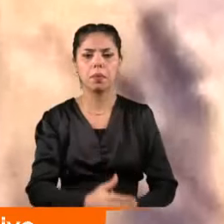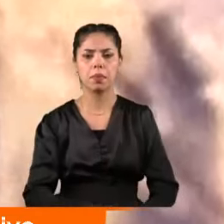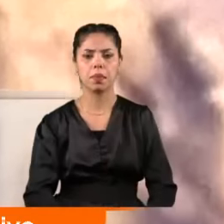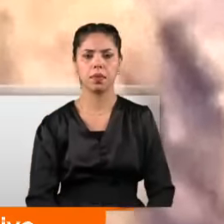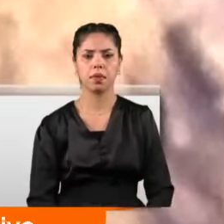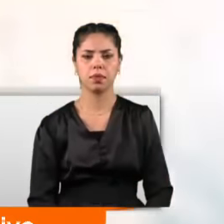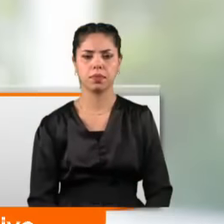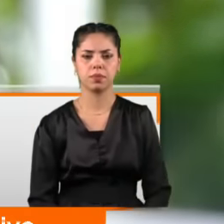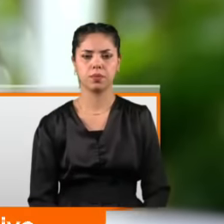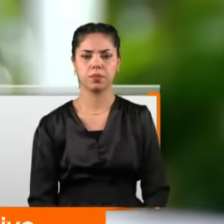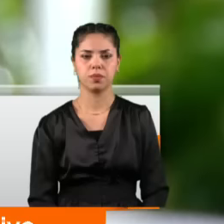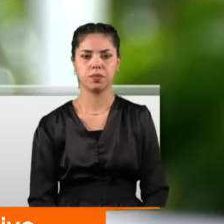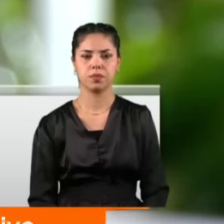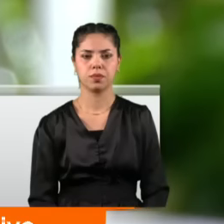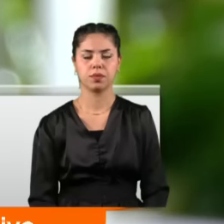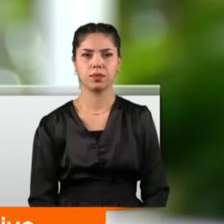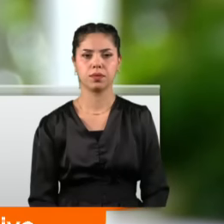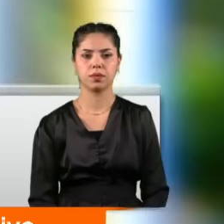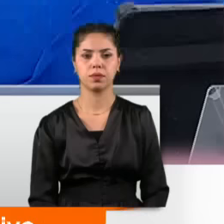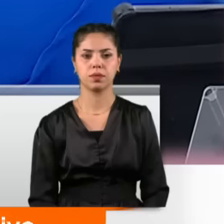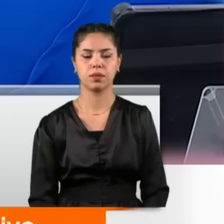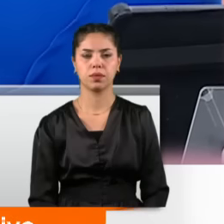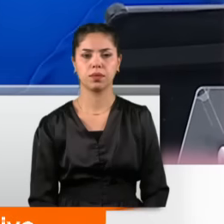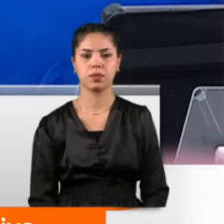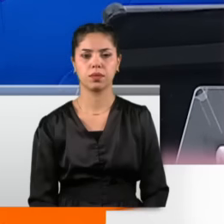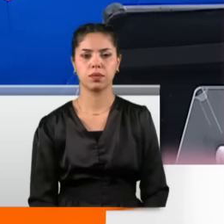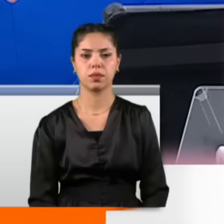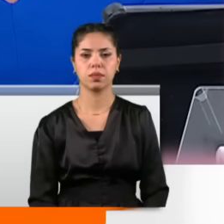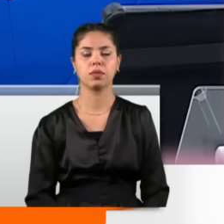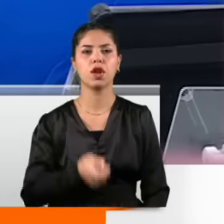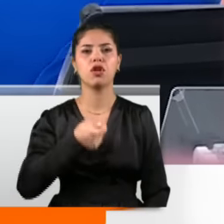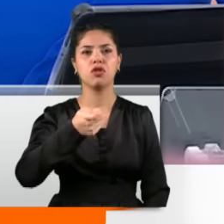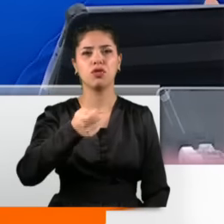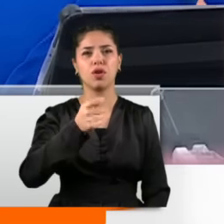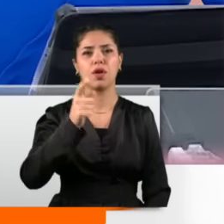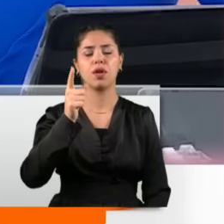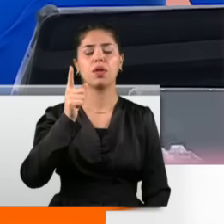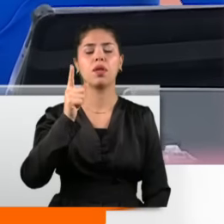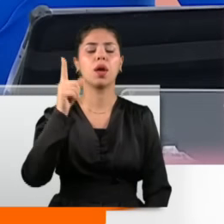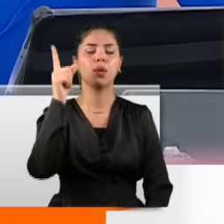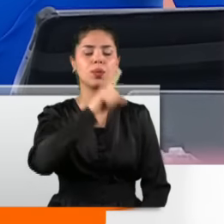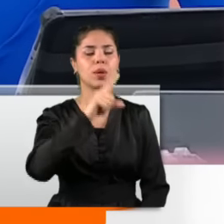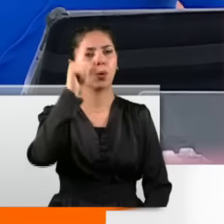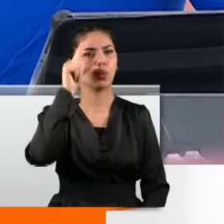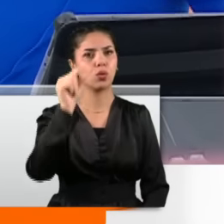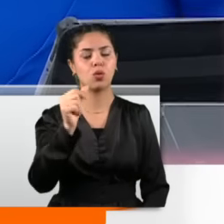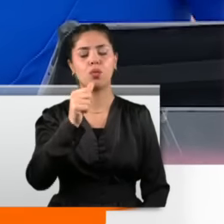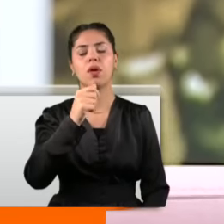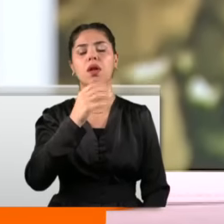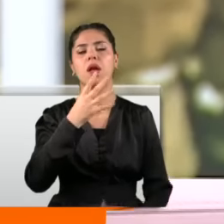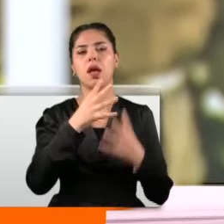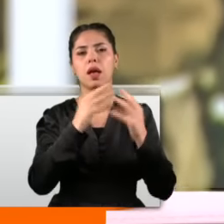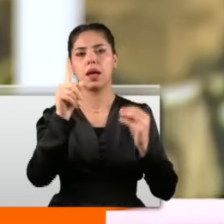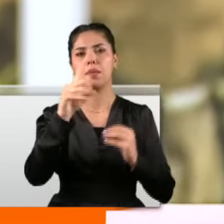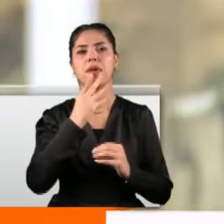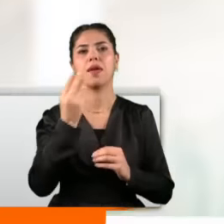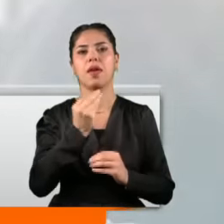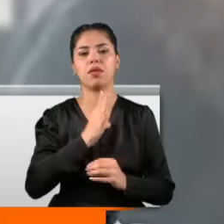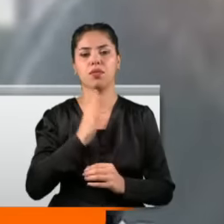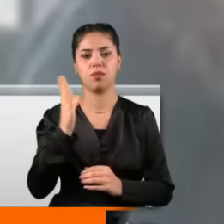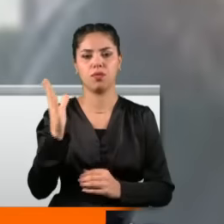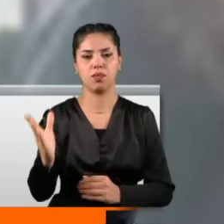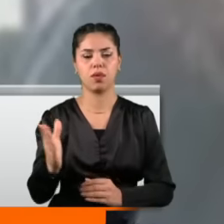Katille ilgili bir şeyin saklandığından eminim. Bir yanda cinayete kurban gittiğinden şüphelenilen kayıp bir genç. Sende başka bir şey